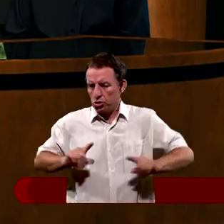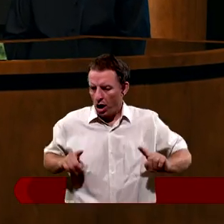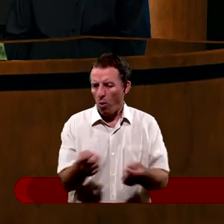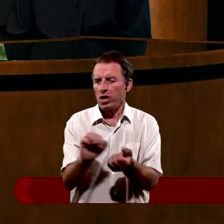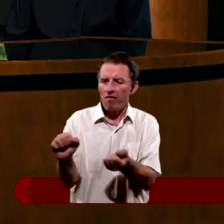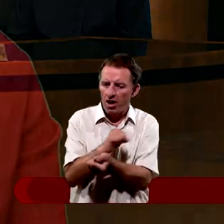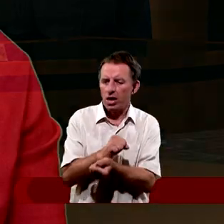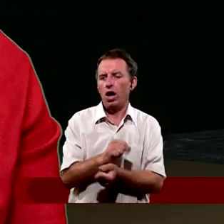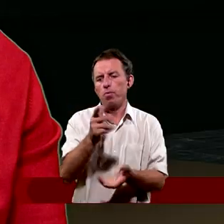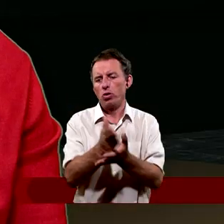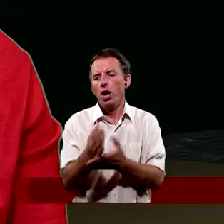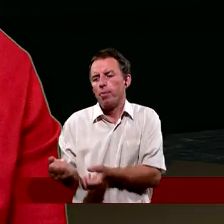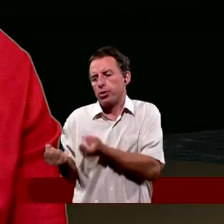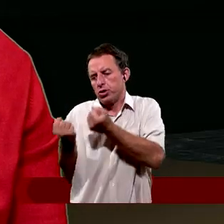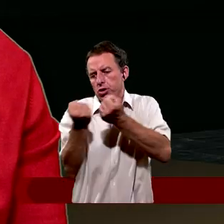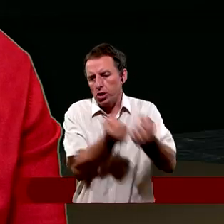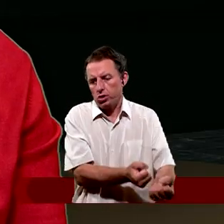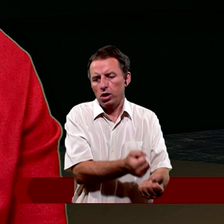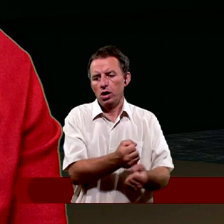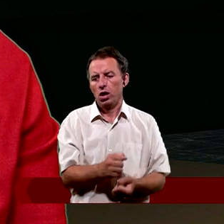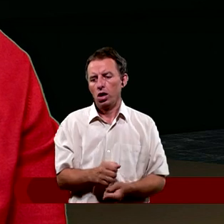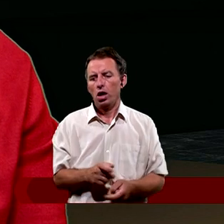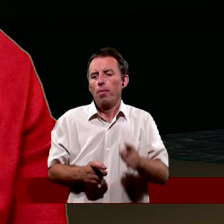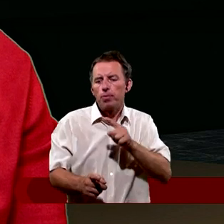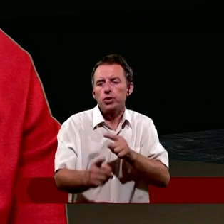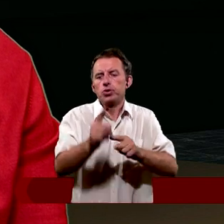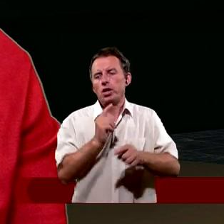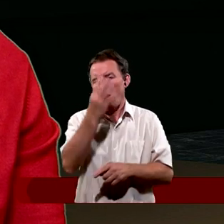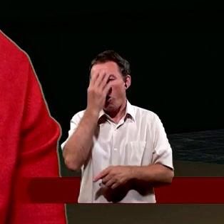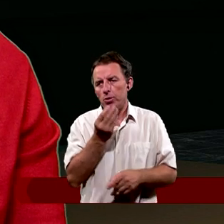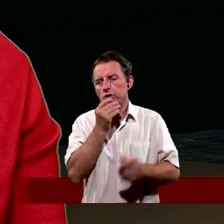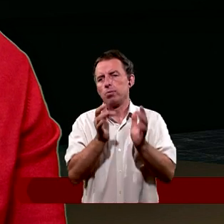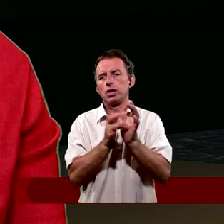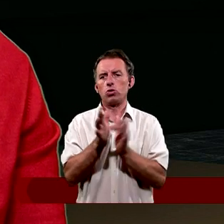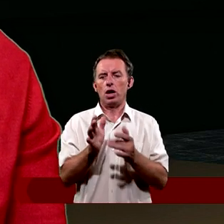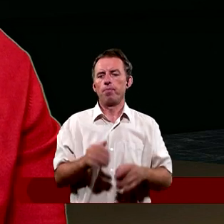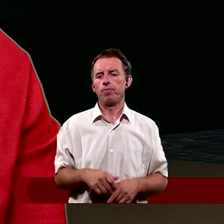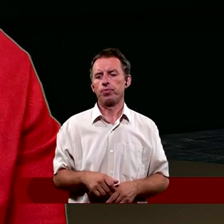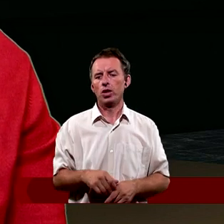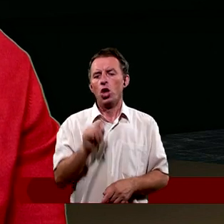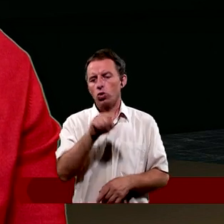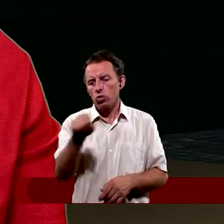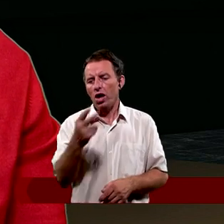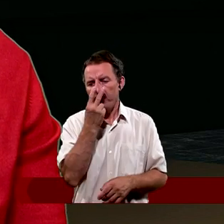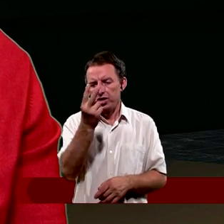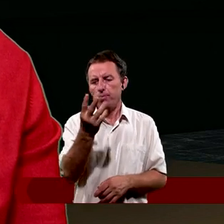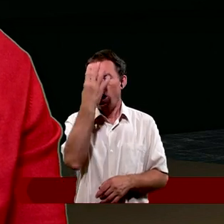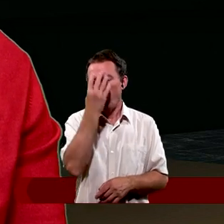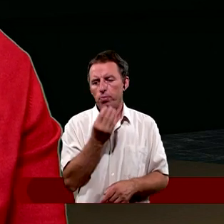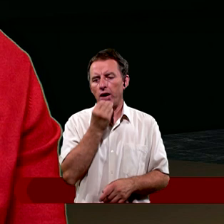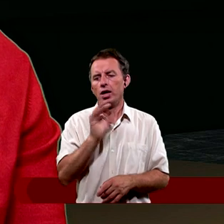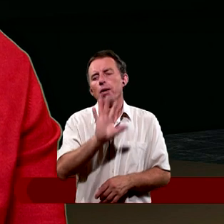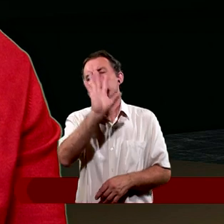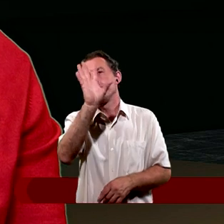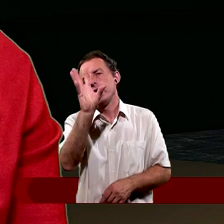determinację, żeby przynieść go przed oblicze Jezusa. Czyli tutaj widzimy taki